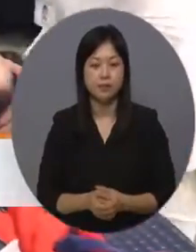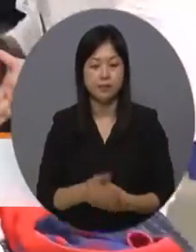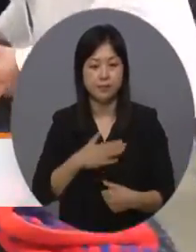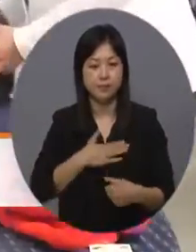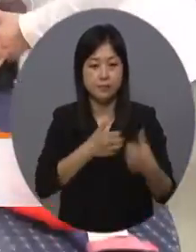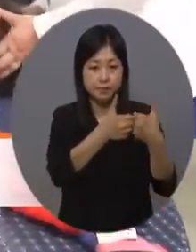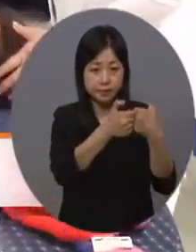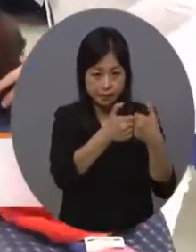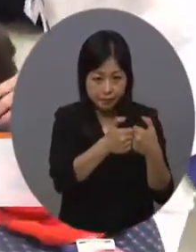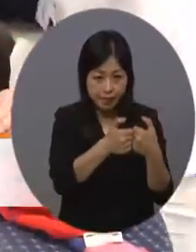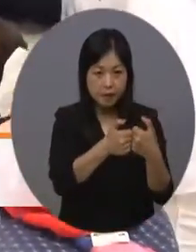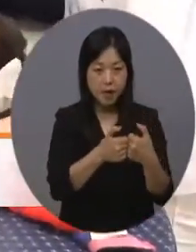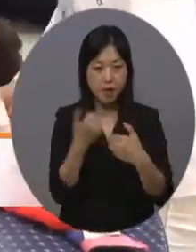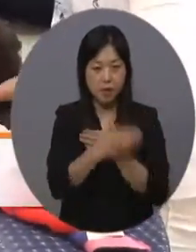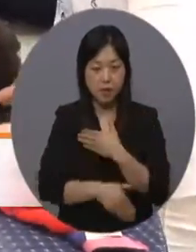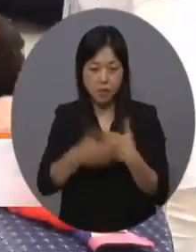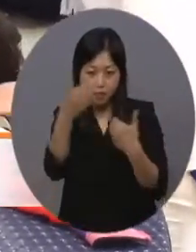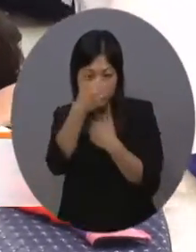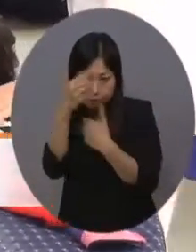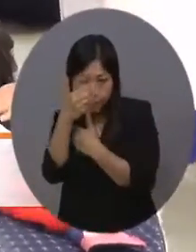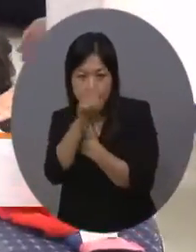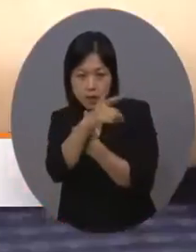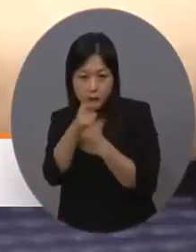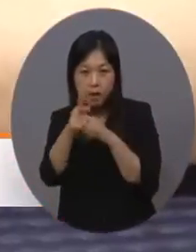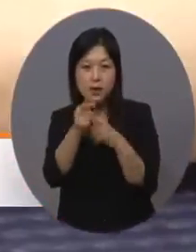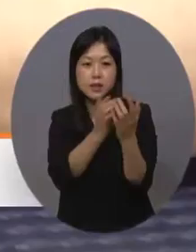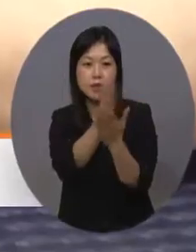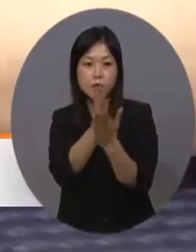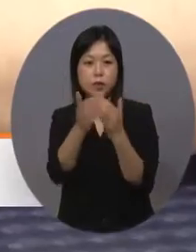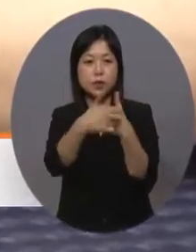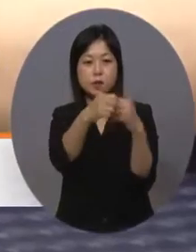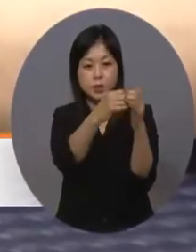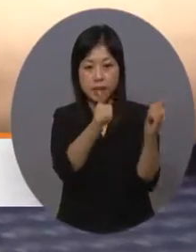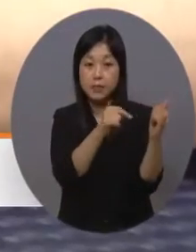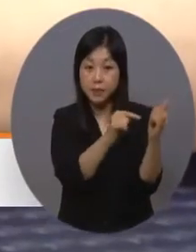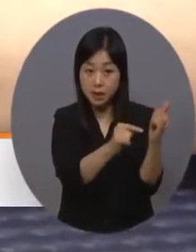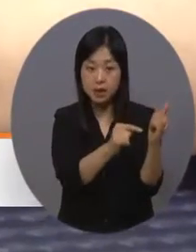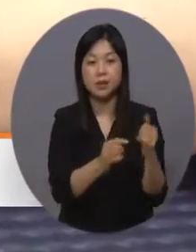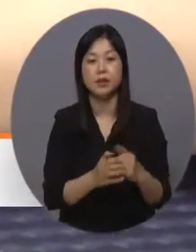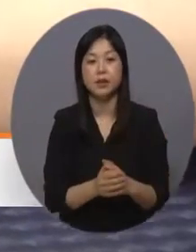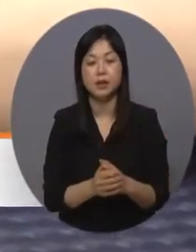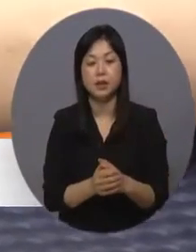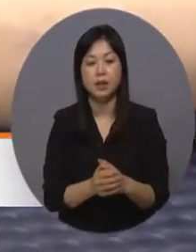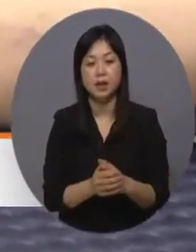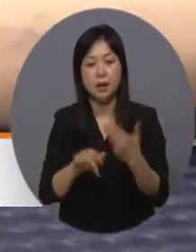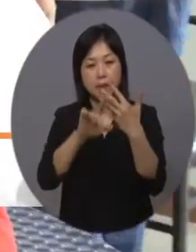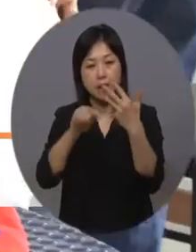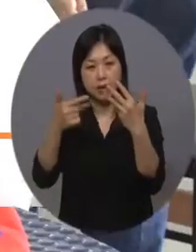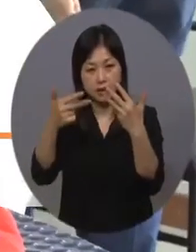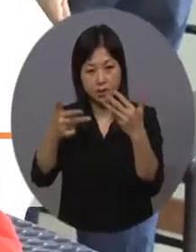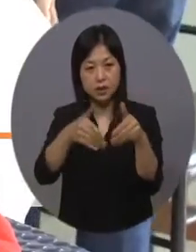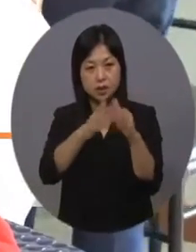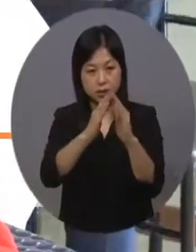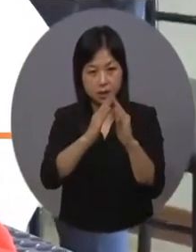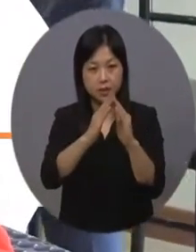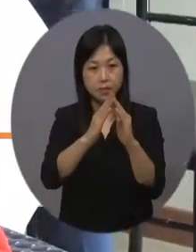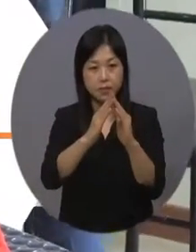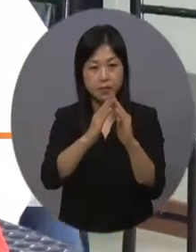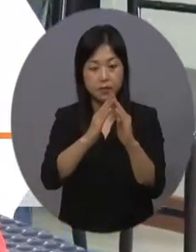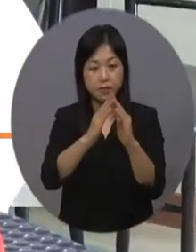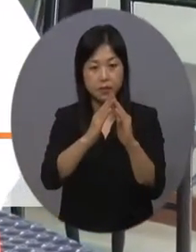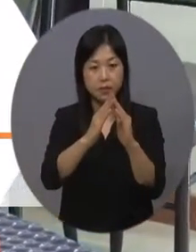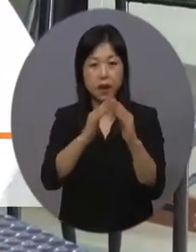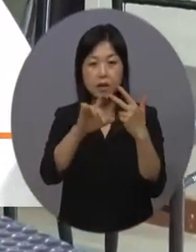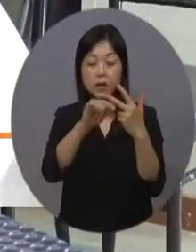심리상담사와 자세교정사 등 다양한 1호 분야 전문가들로 구성된 1호봉사원은 지난달 7일 설립하여 1호